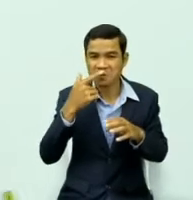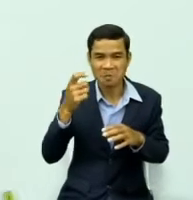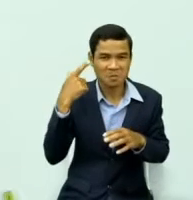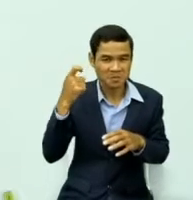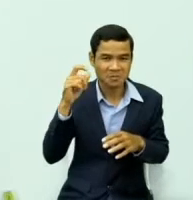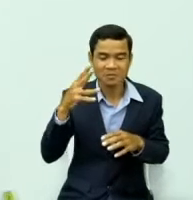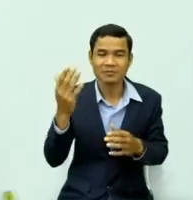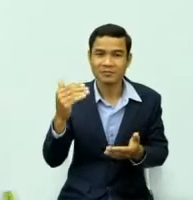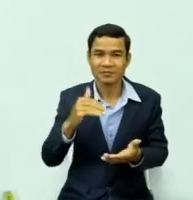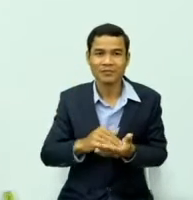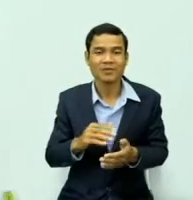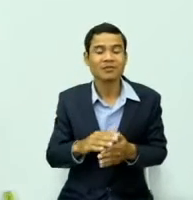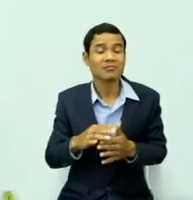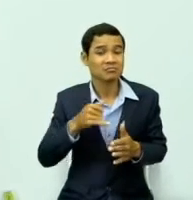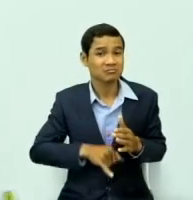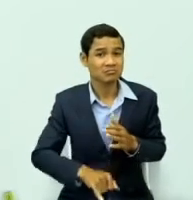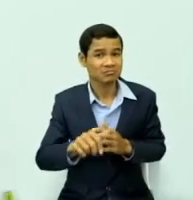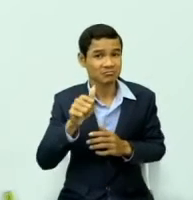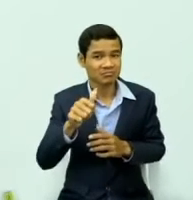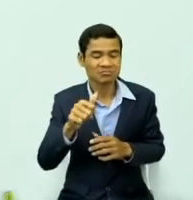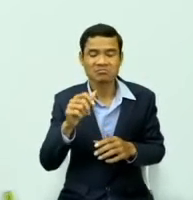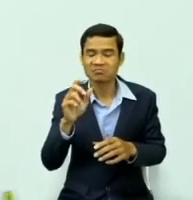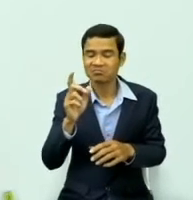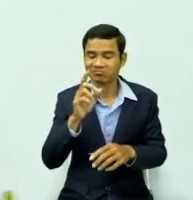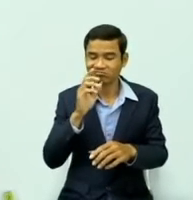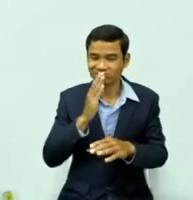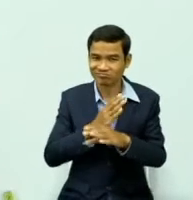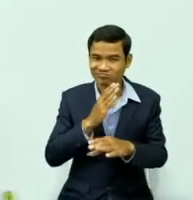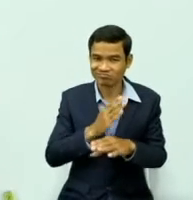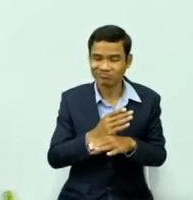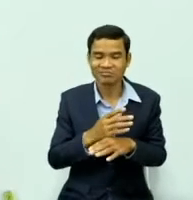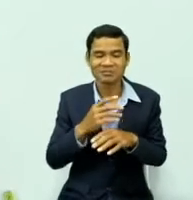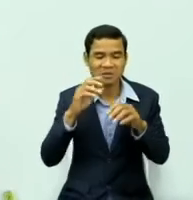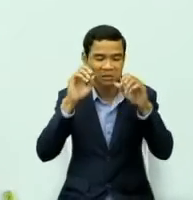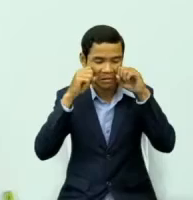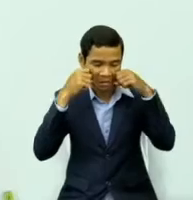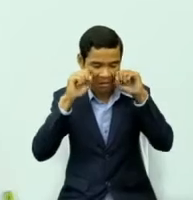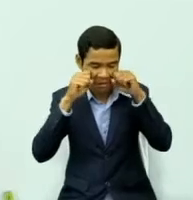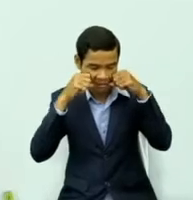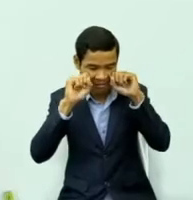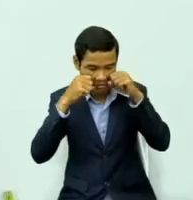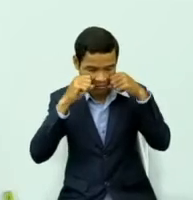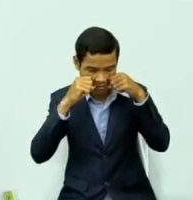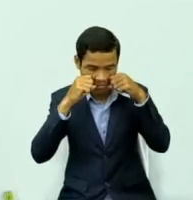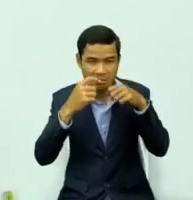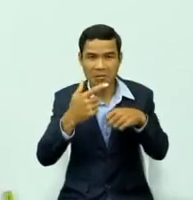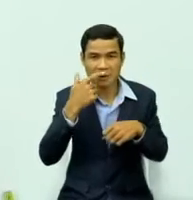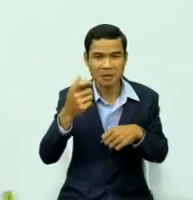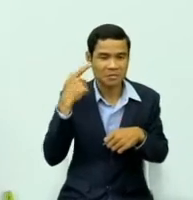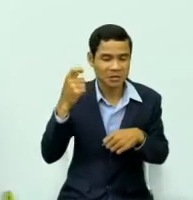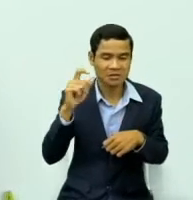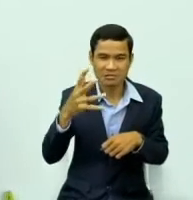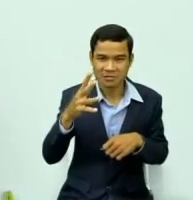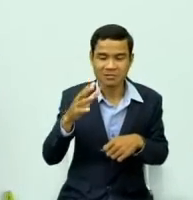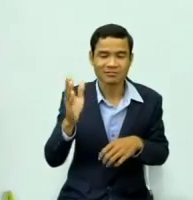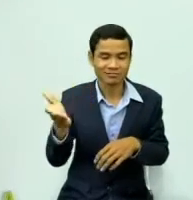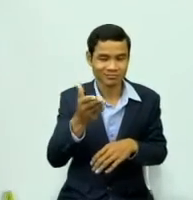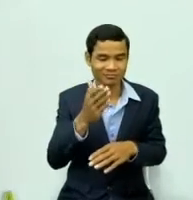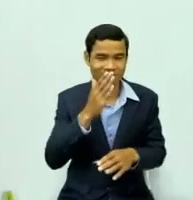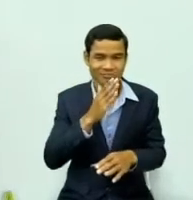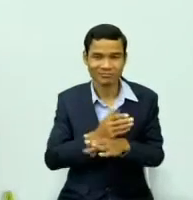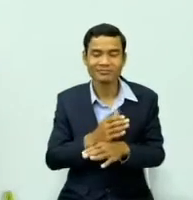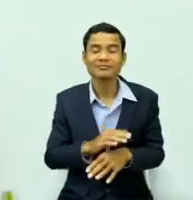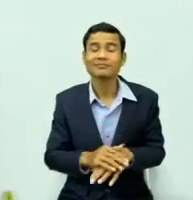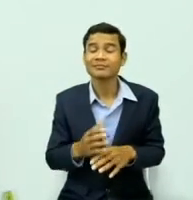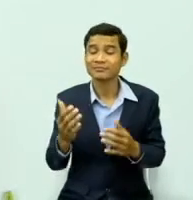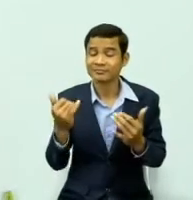đồng tiết con lo mình cua nghe ngọ đã ơi bốc một đài tế chà lo nè con tại lần